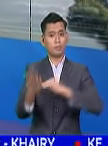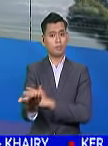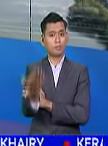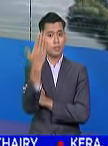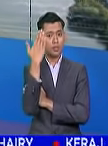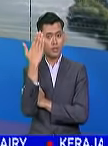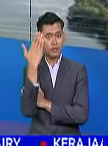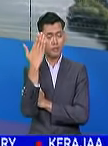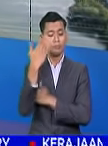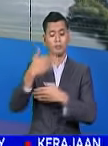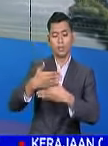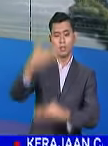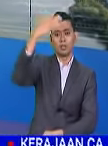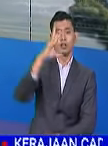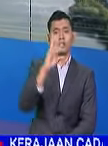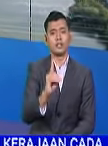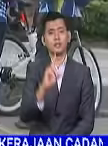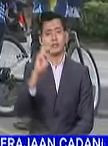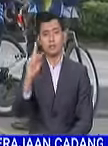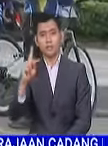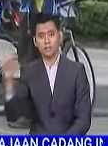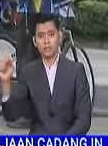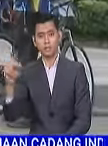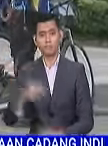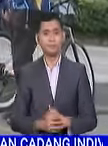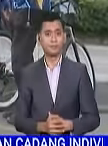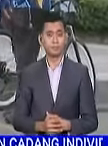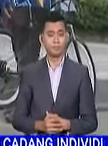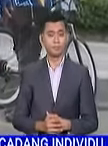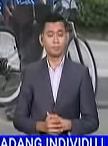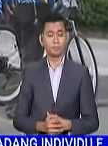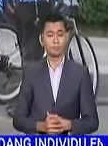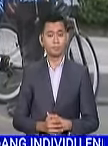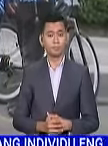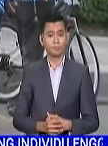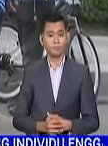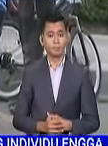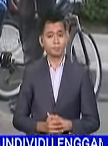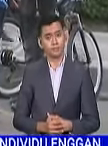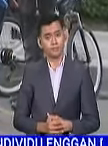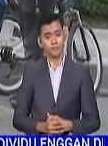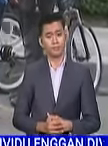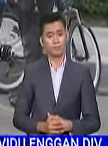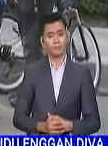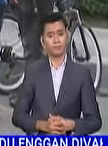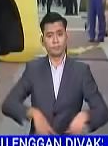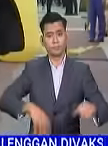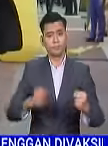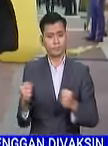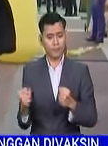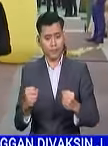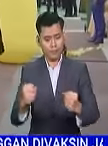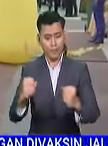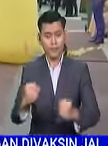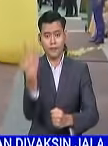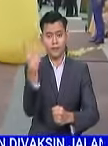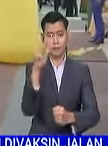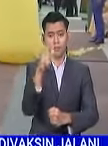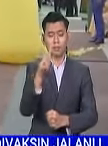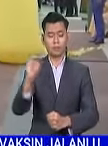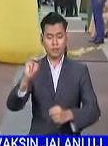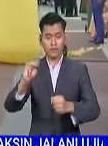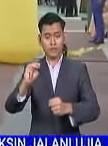perkarangan bangunan DBKK. Kayuhan sejauh 15 km ini melibatkan